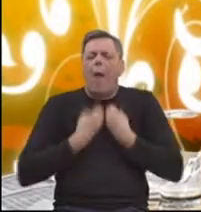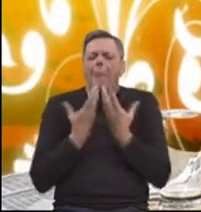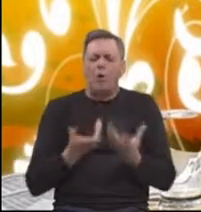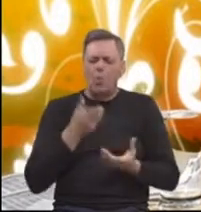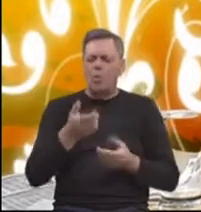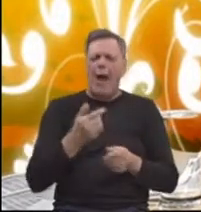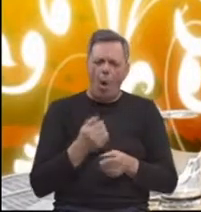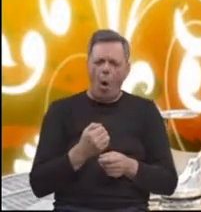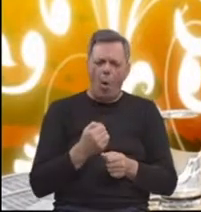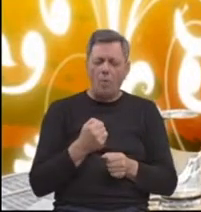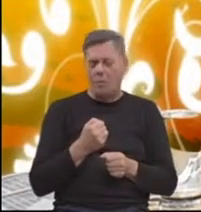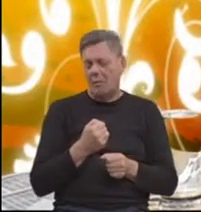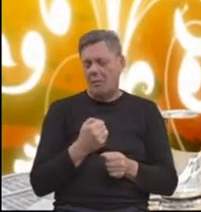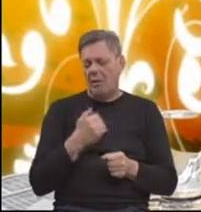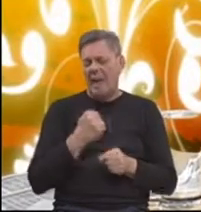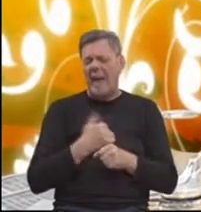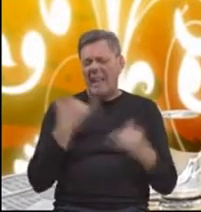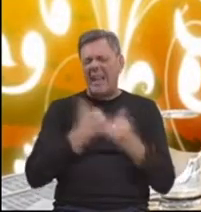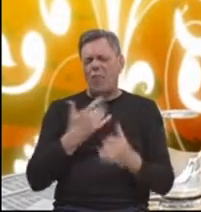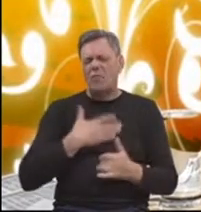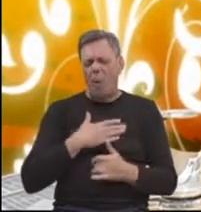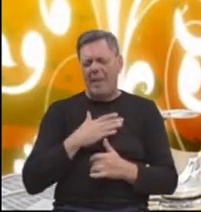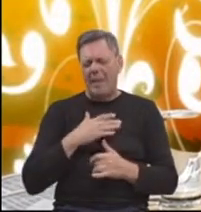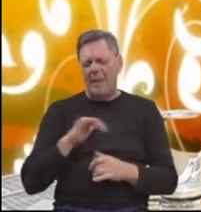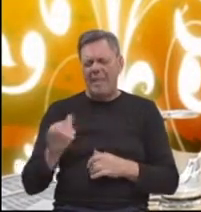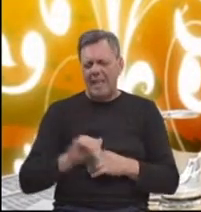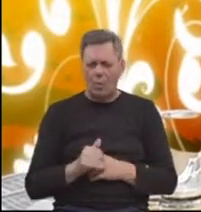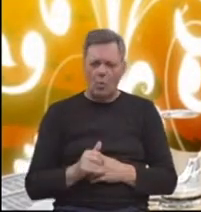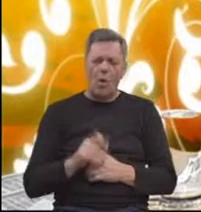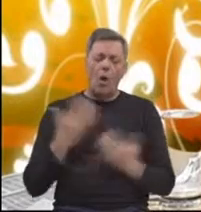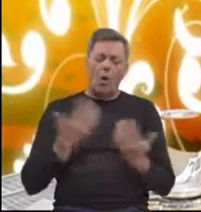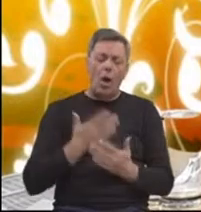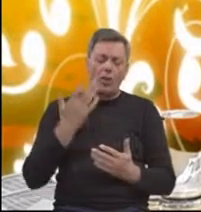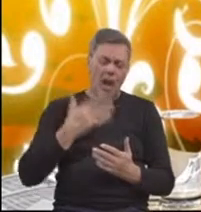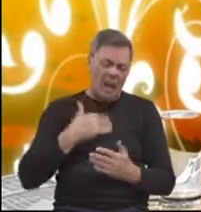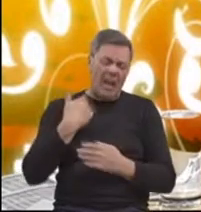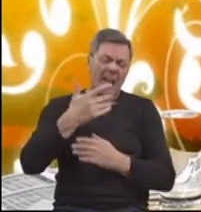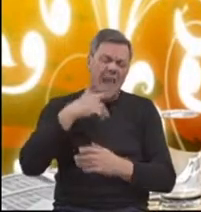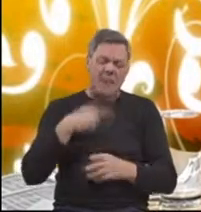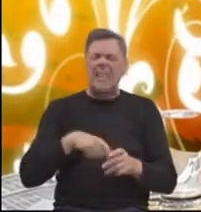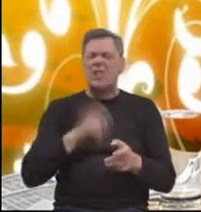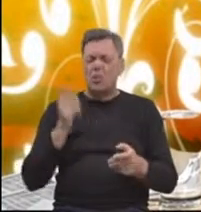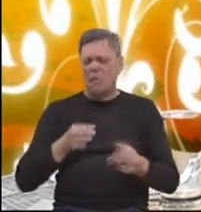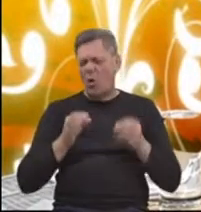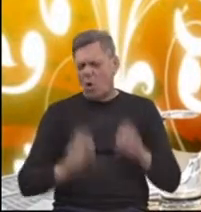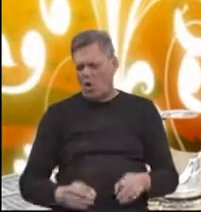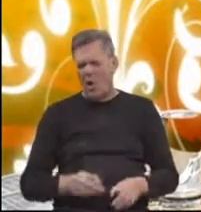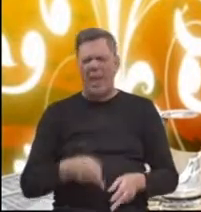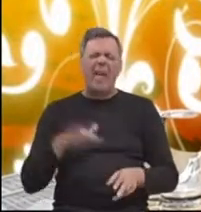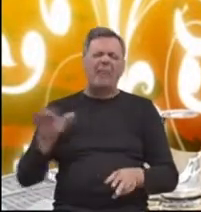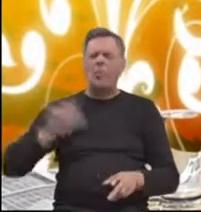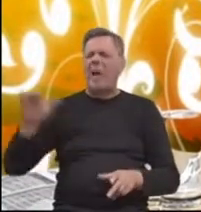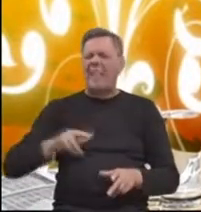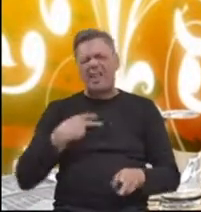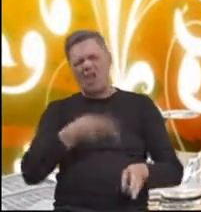on pravi medveđu uslugu svom djetetu koje će u adolescenciji biti isključeno socijalno. S njim će se rugati, kao što je